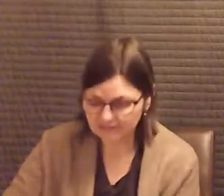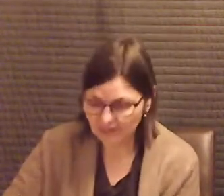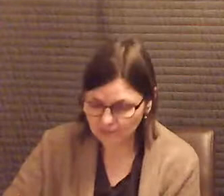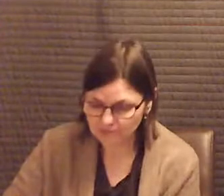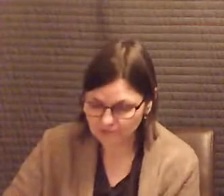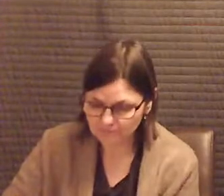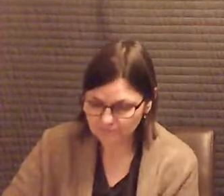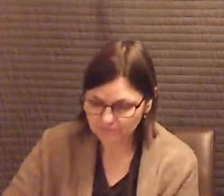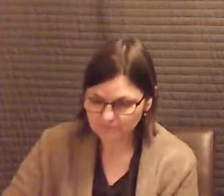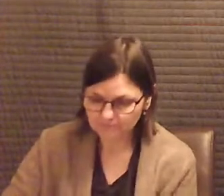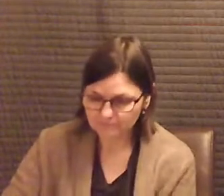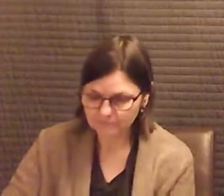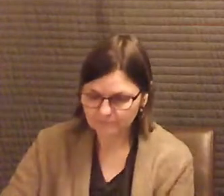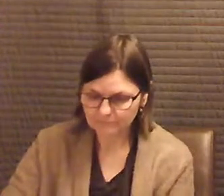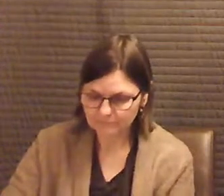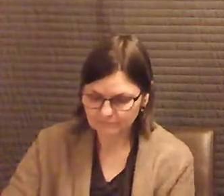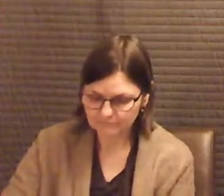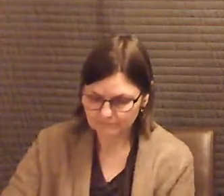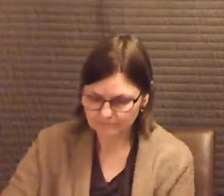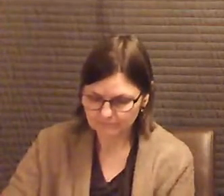en tegen de oudste